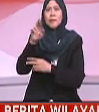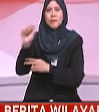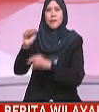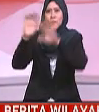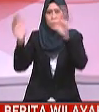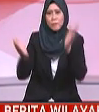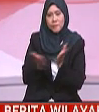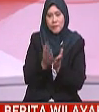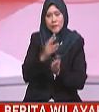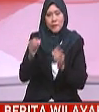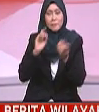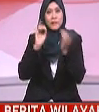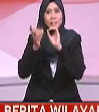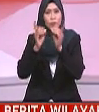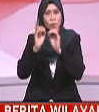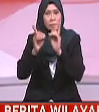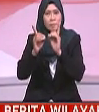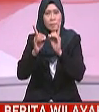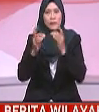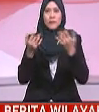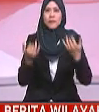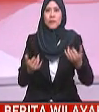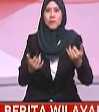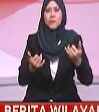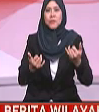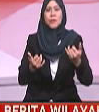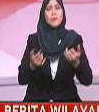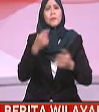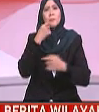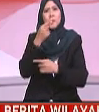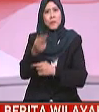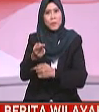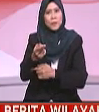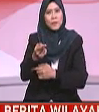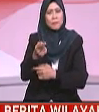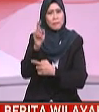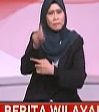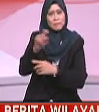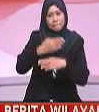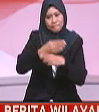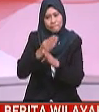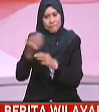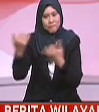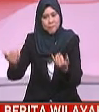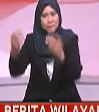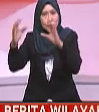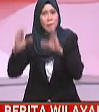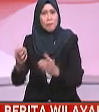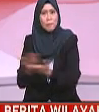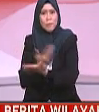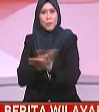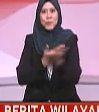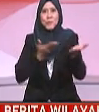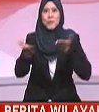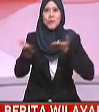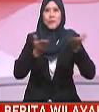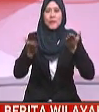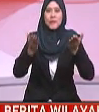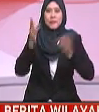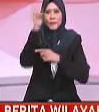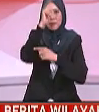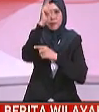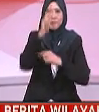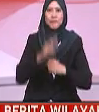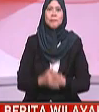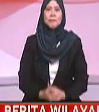dan digitalisasi pada masa kini menuntut kepada satu pembentukan landscape baru dalam perkhidmatan awam.